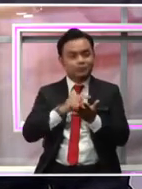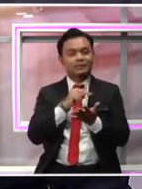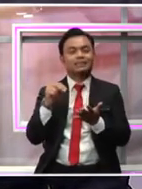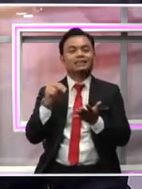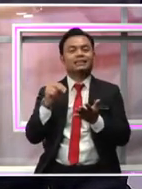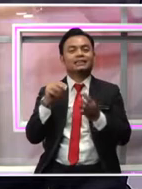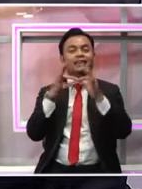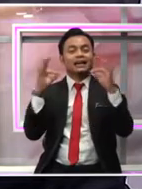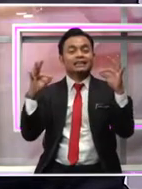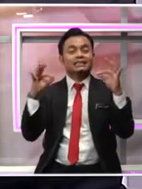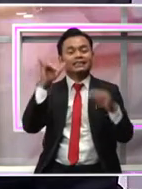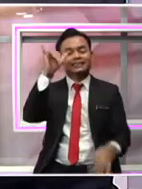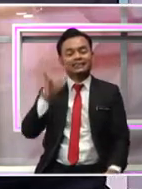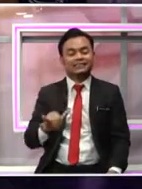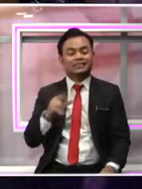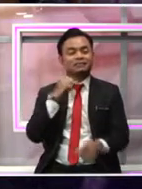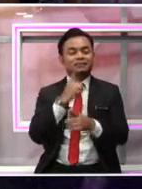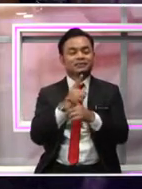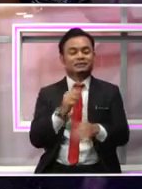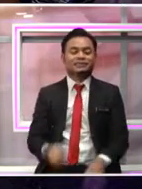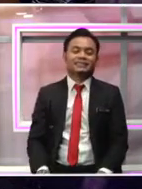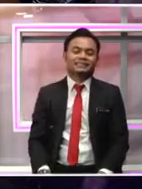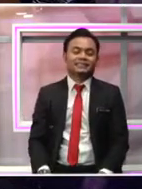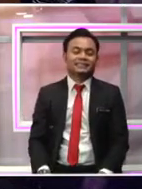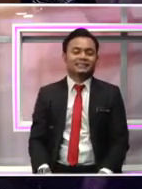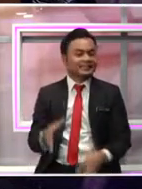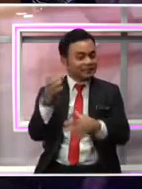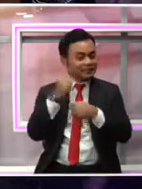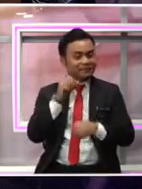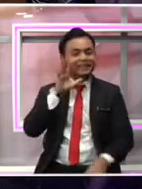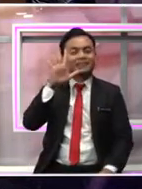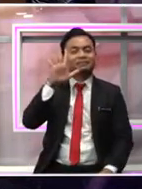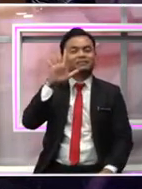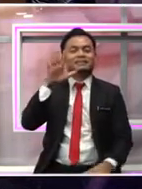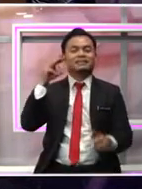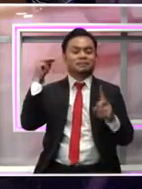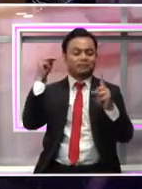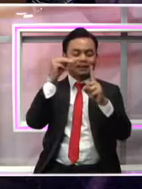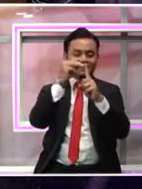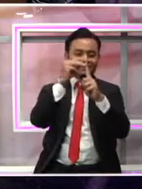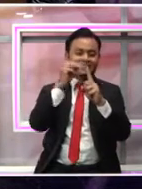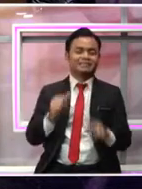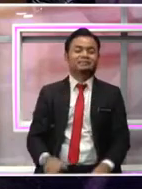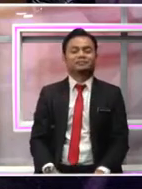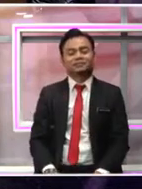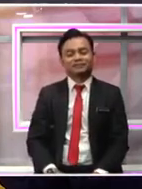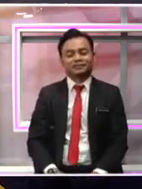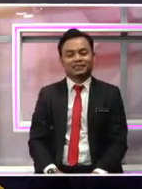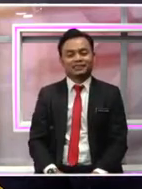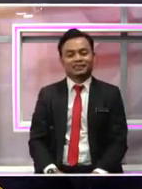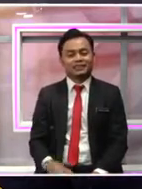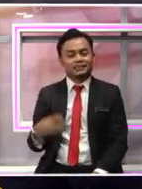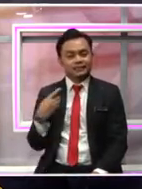5 marka parkir bagus bisa lebih baik kita kena pastikan bahwa